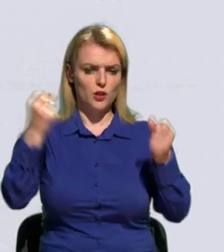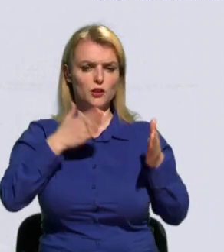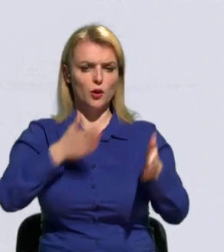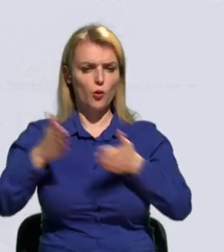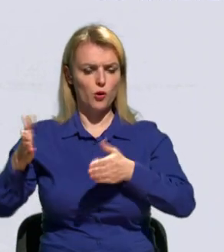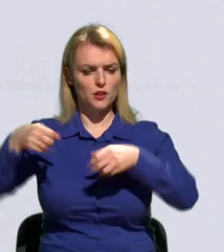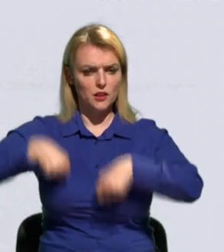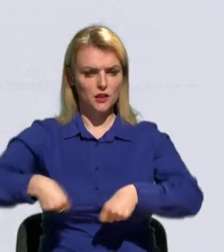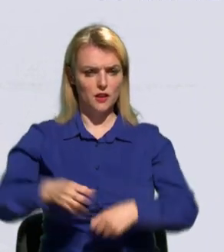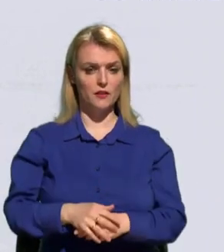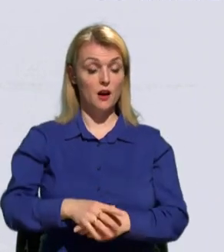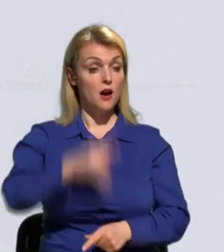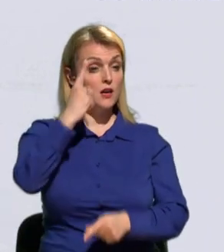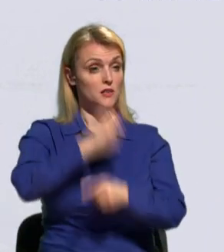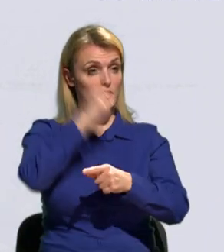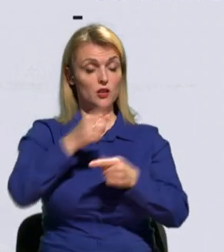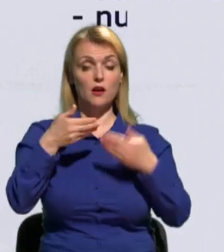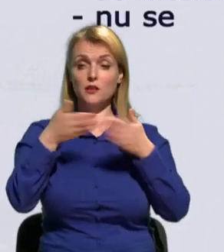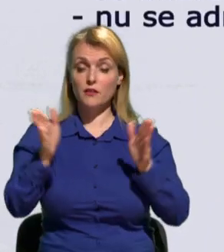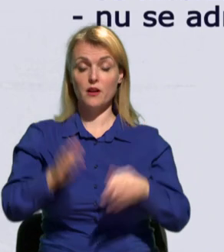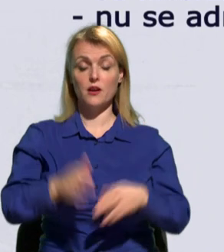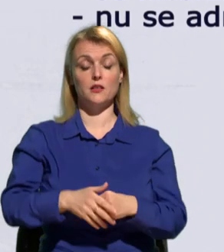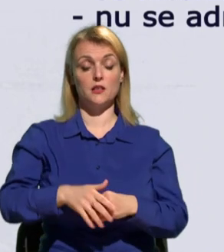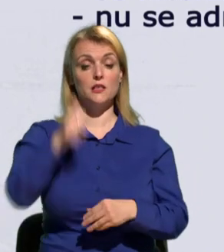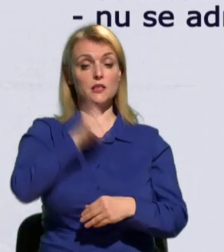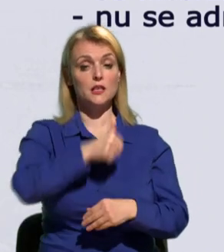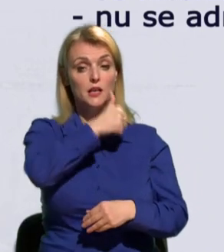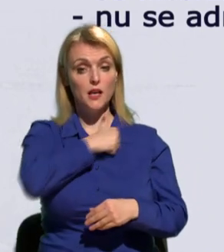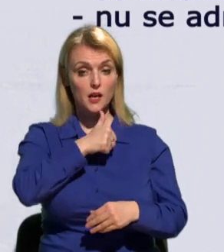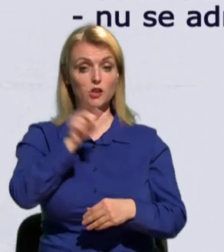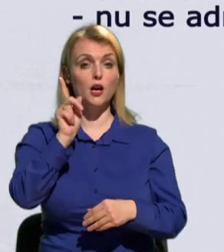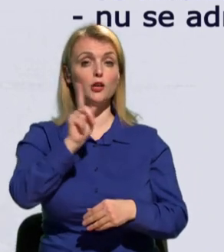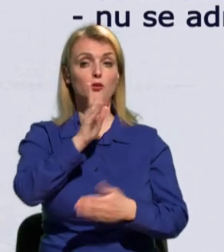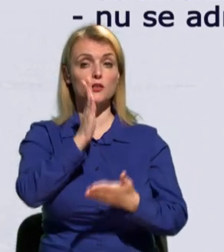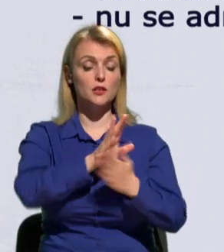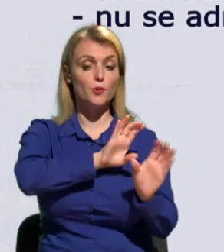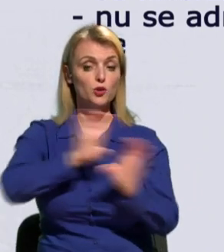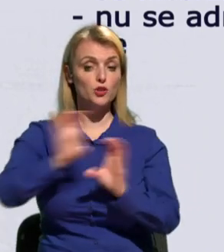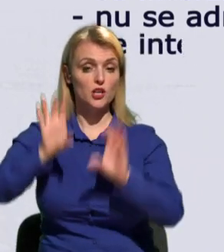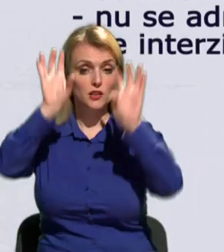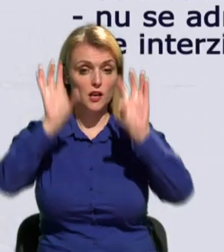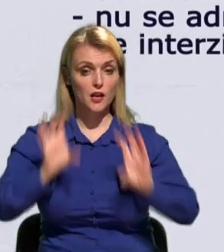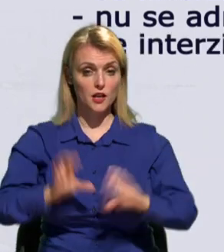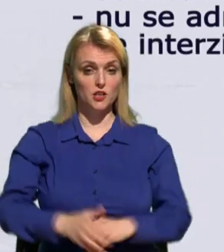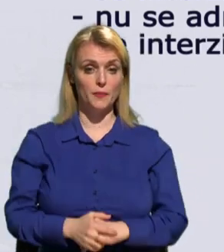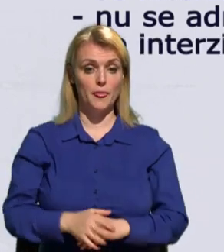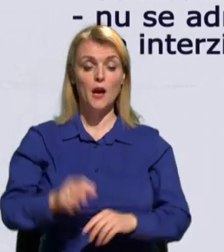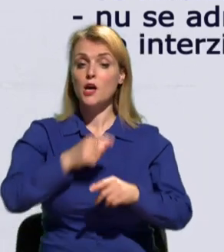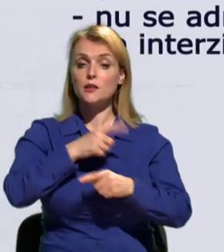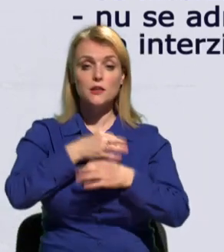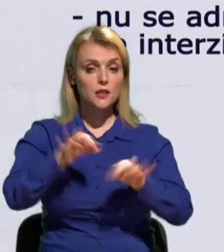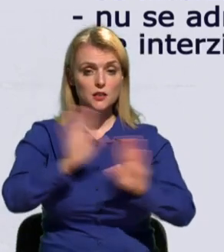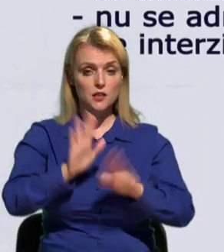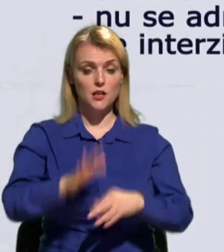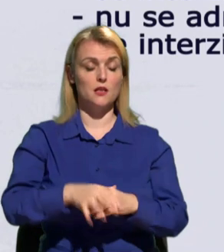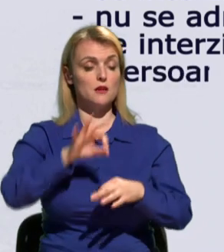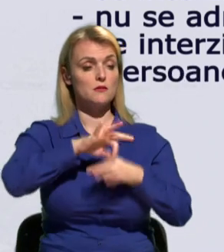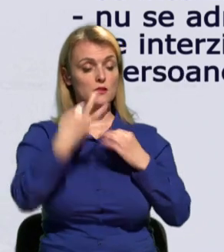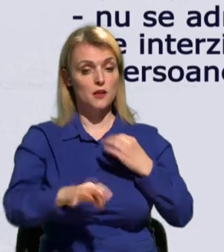Se interzice divulgarea secretelor protejate de lege. Nu se admite incitarea la ură sau discriminare. Se interzice lezarea demnității